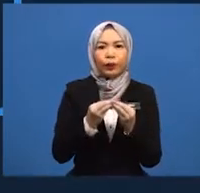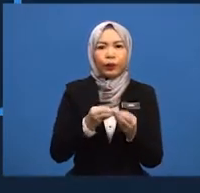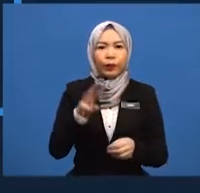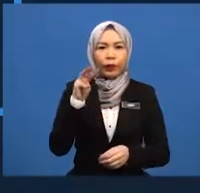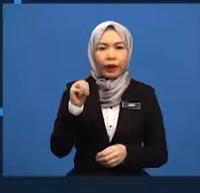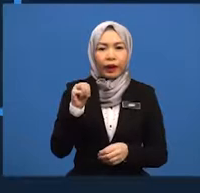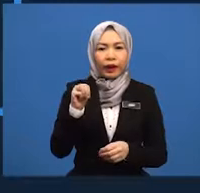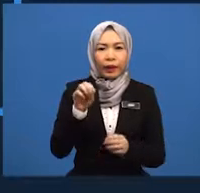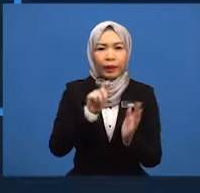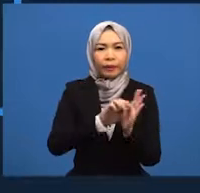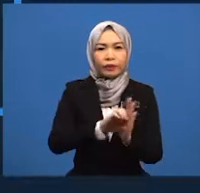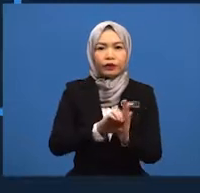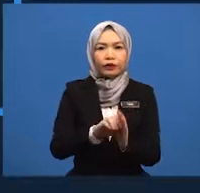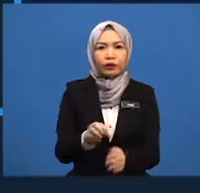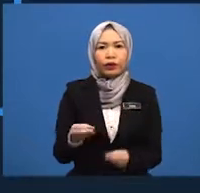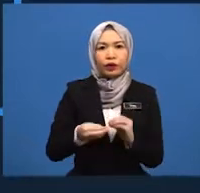nombor 7.